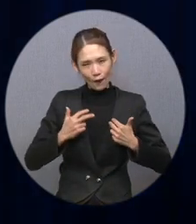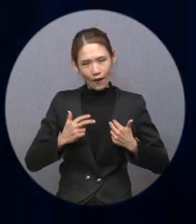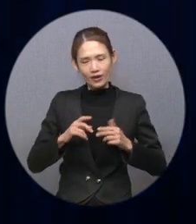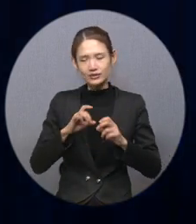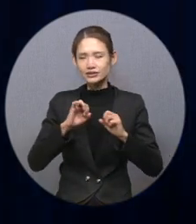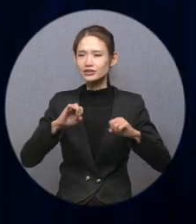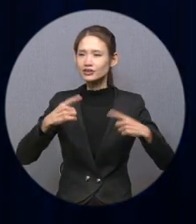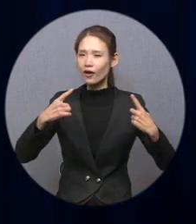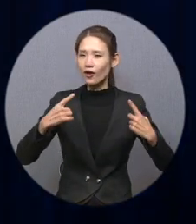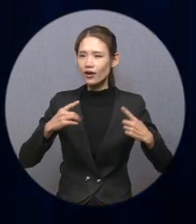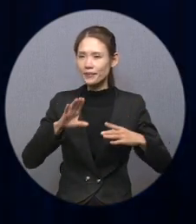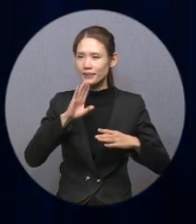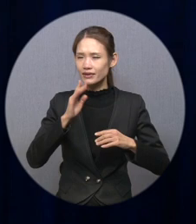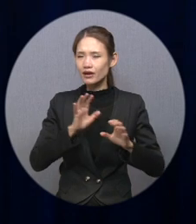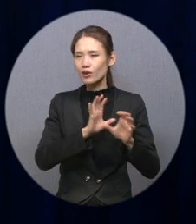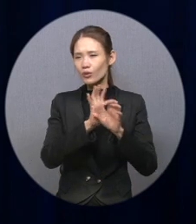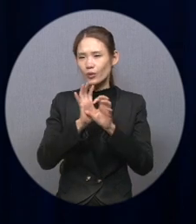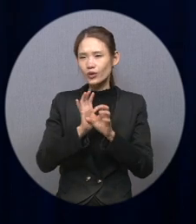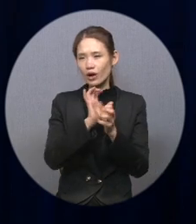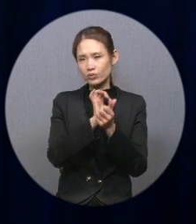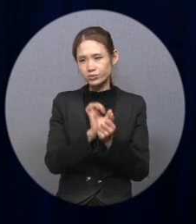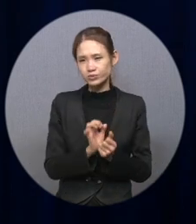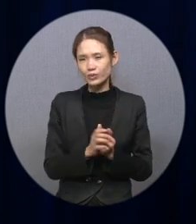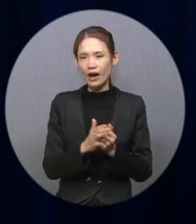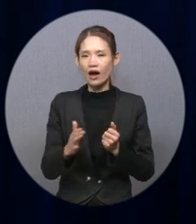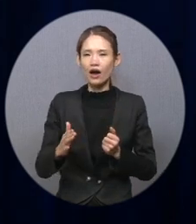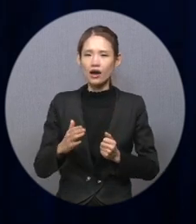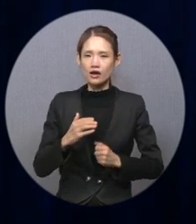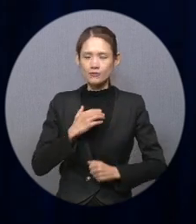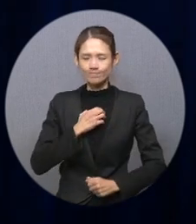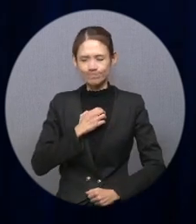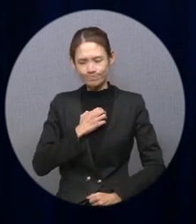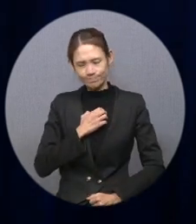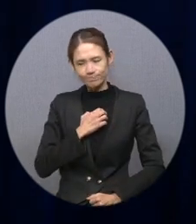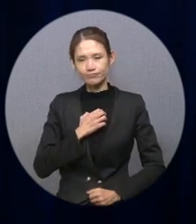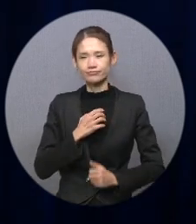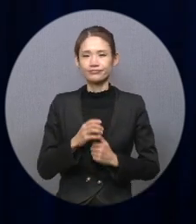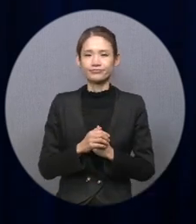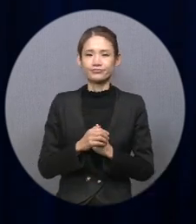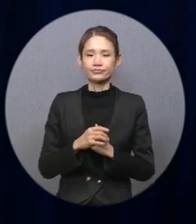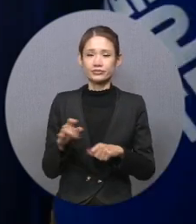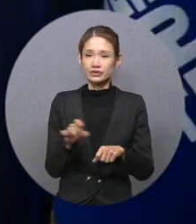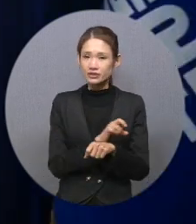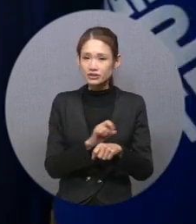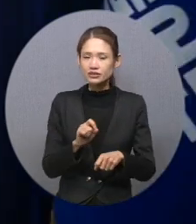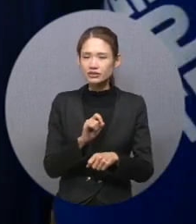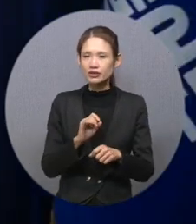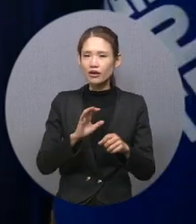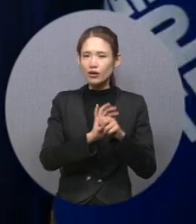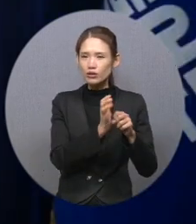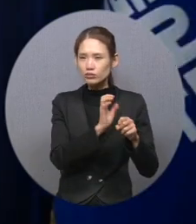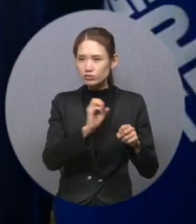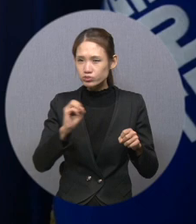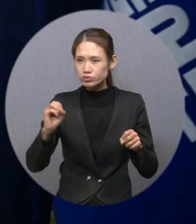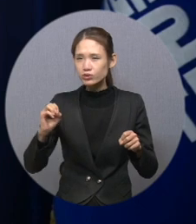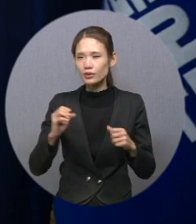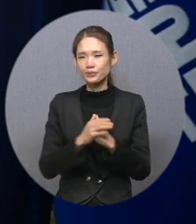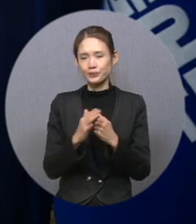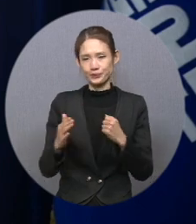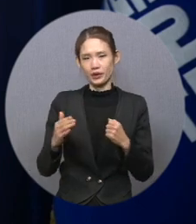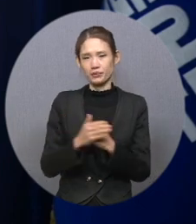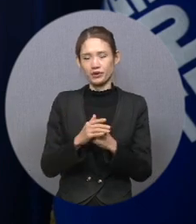연휴 인데 크로나 로 참 마음이 무겁습니다 특히 5 미크론 확산으로 우리